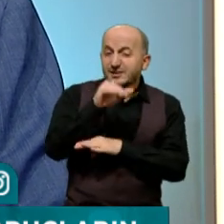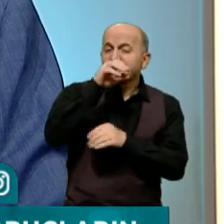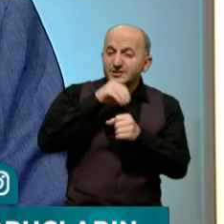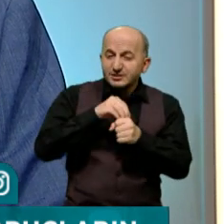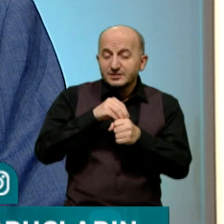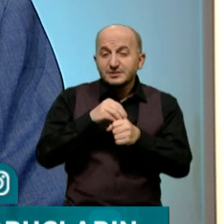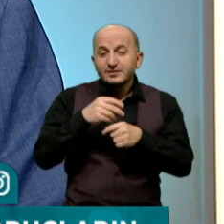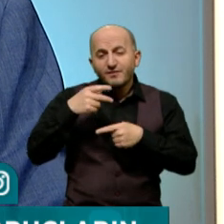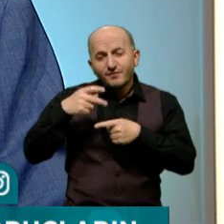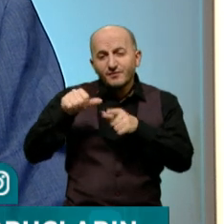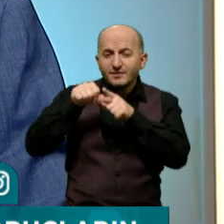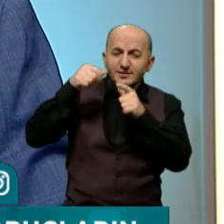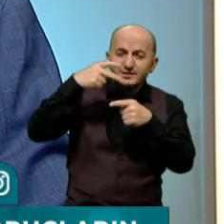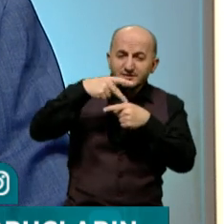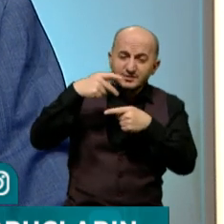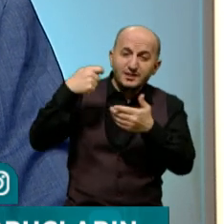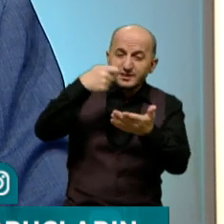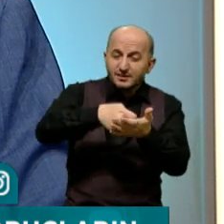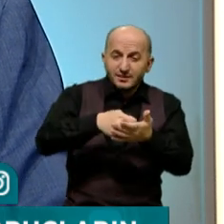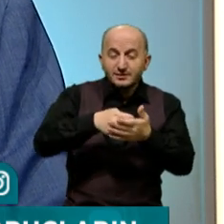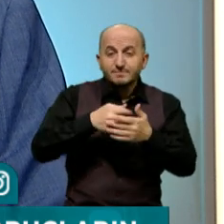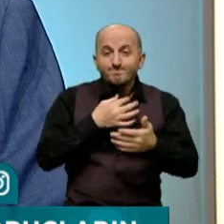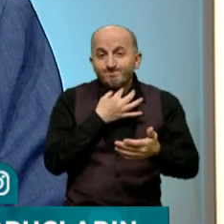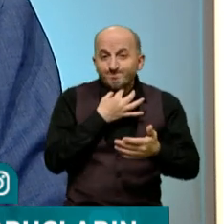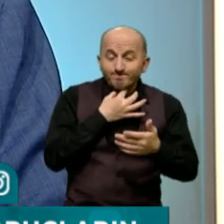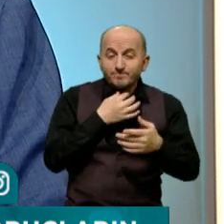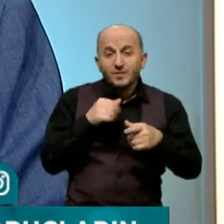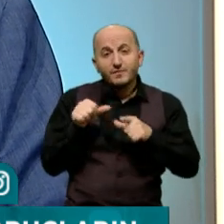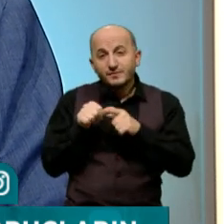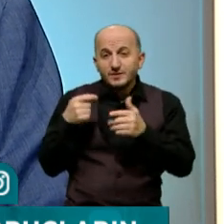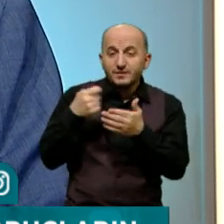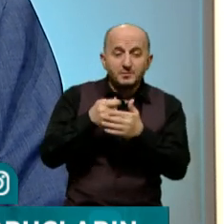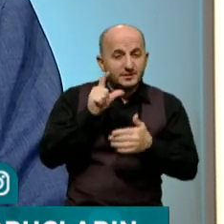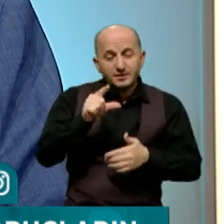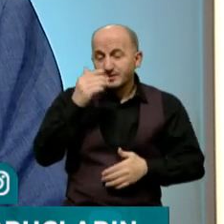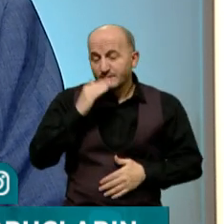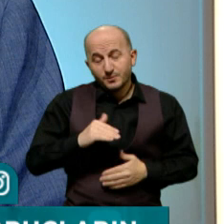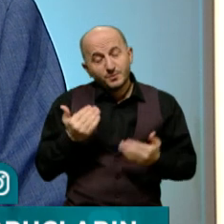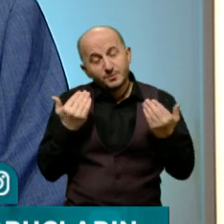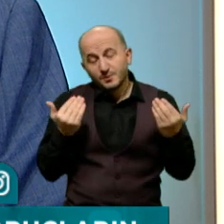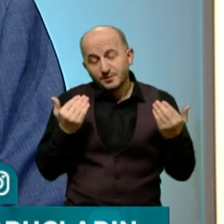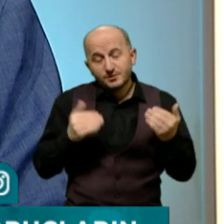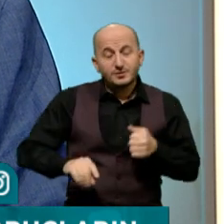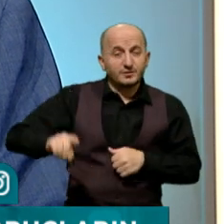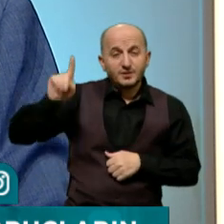veya zekatları zorlanarak fidye vermesine de gerek yok. Dua edecek Cenab-ı